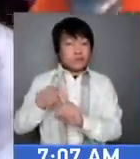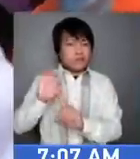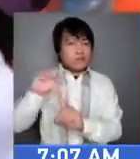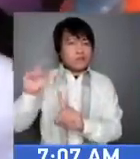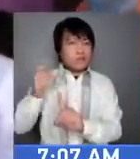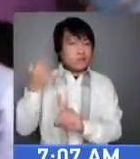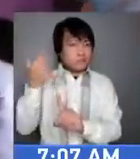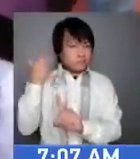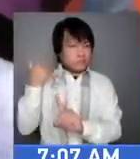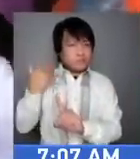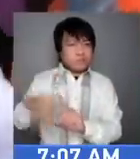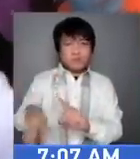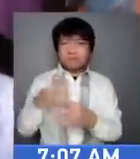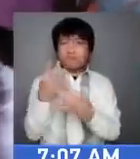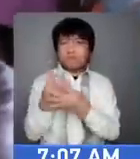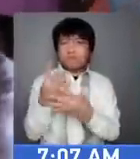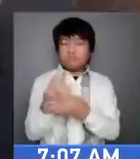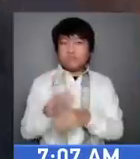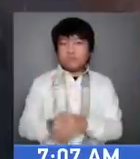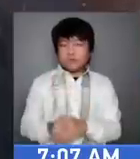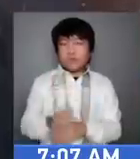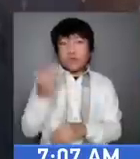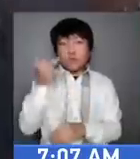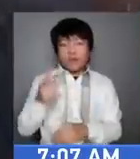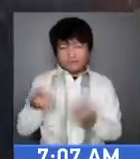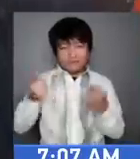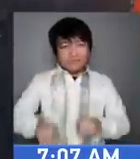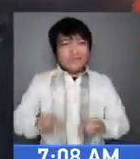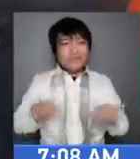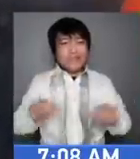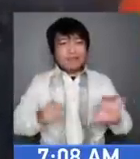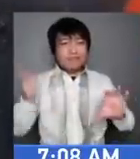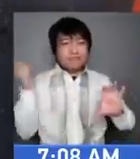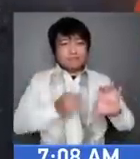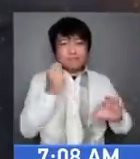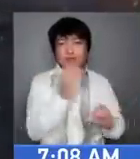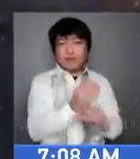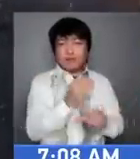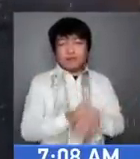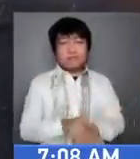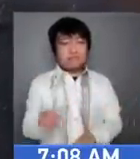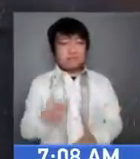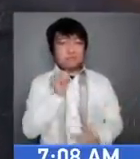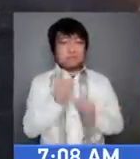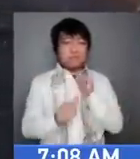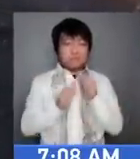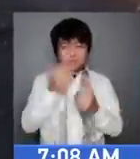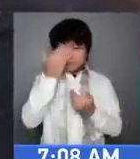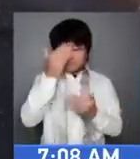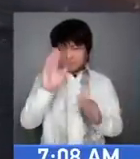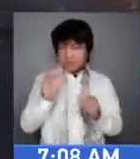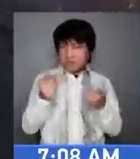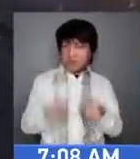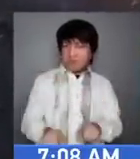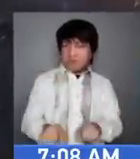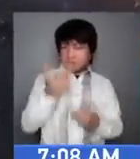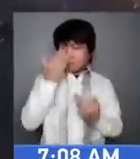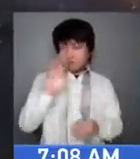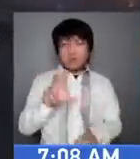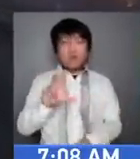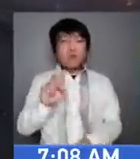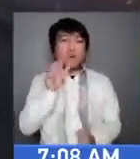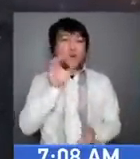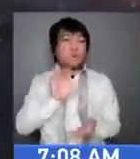tanongin kaugnay sa mga aligasyon laban sa kanya. Hindi po ko alam yan, sir. Wala po ako sa pangyayari na yan. No comment na po ako dyan, sir. So wala po